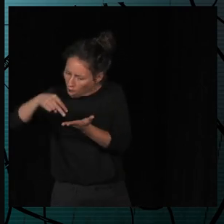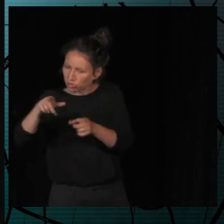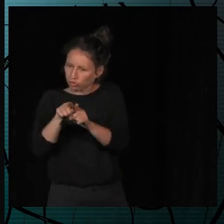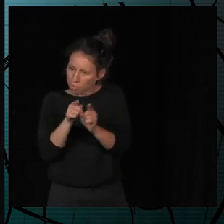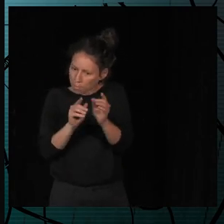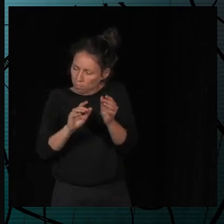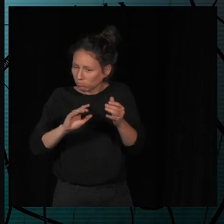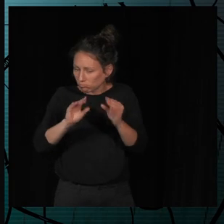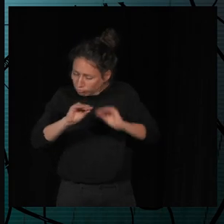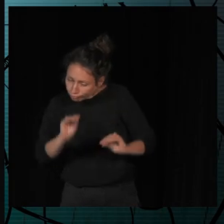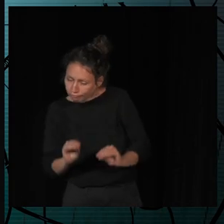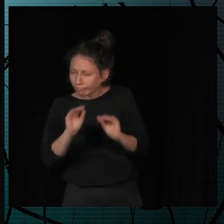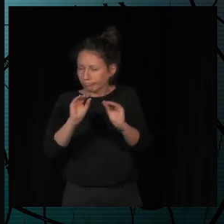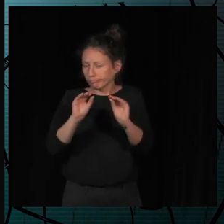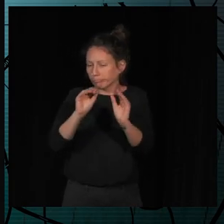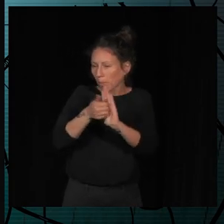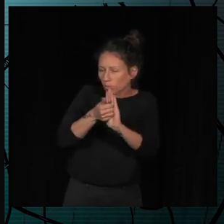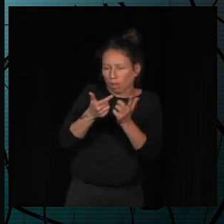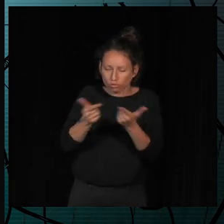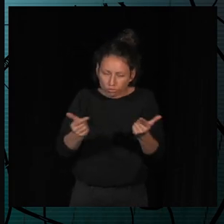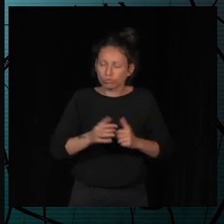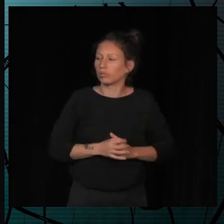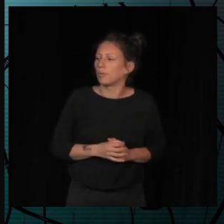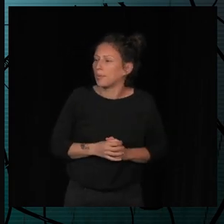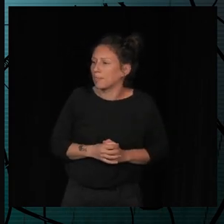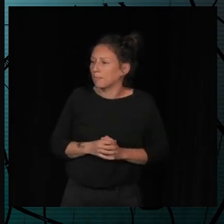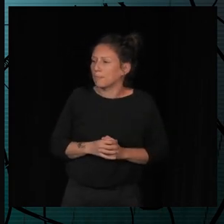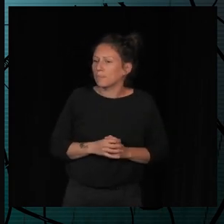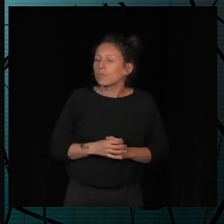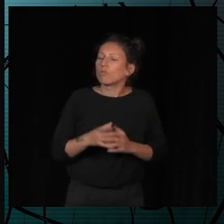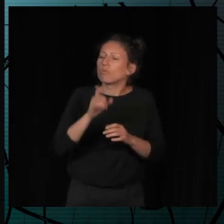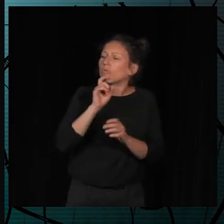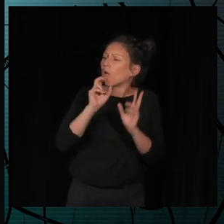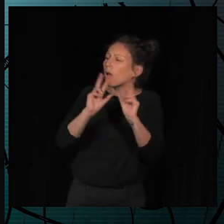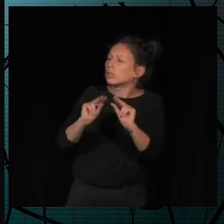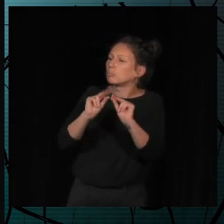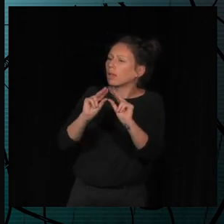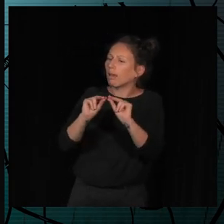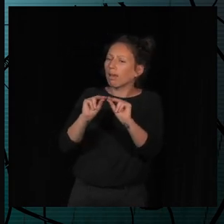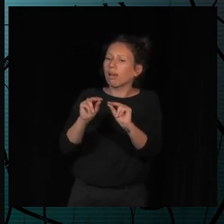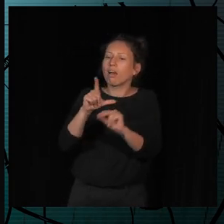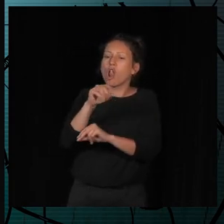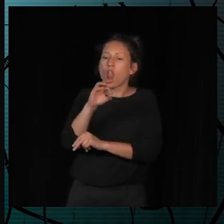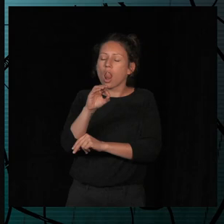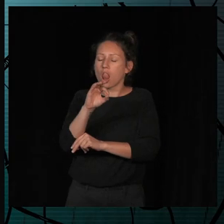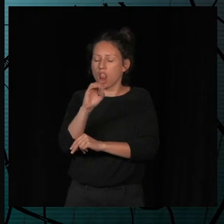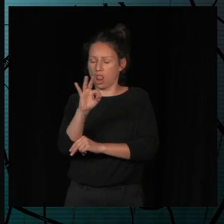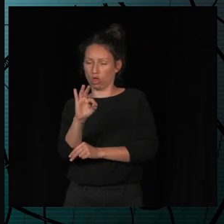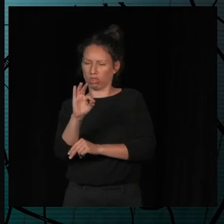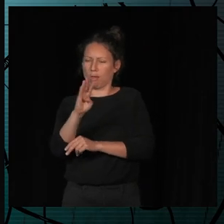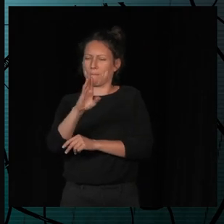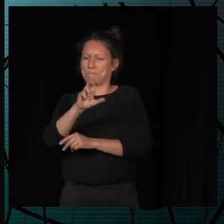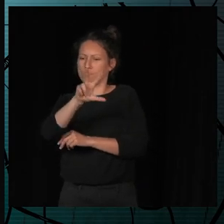preuve dans les jeux de hasard et d'argent on a évoqué tout à l'heure la motivation par l'incertitude he les fameux loot box mais vous avez aussi